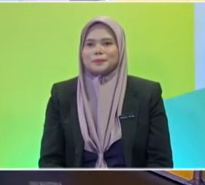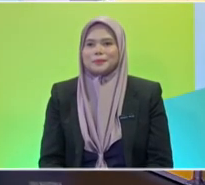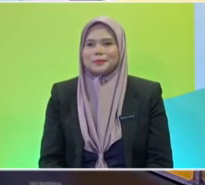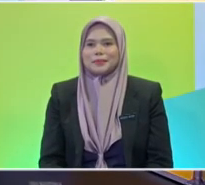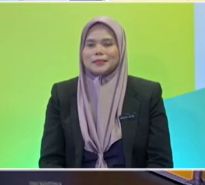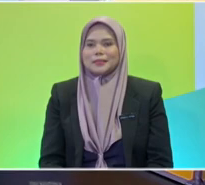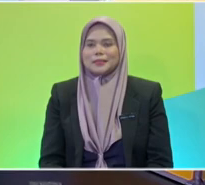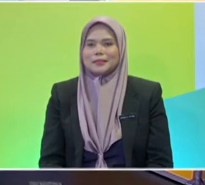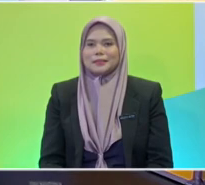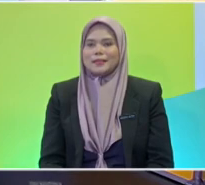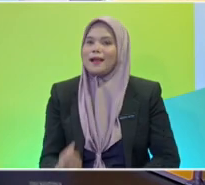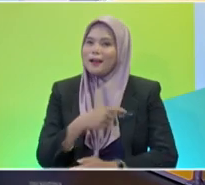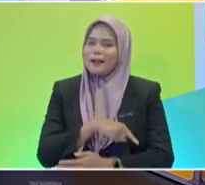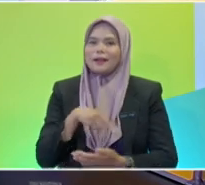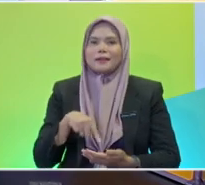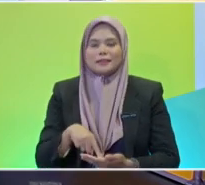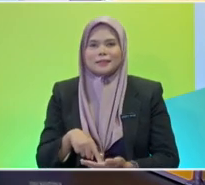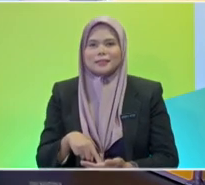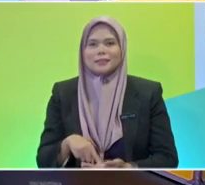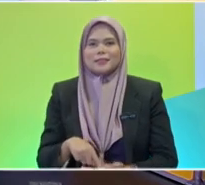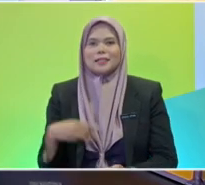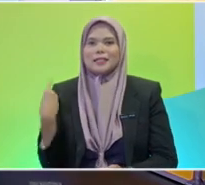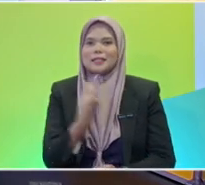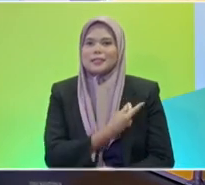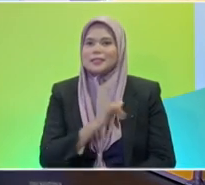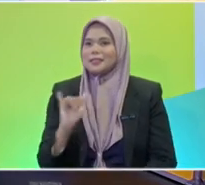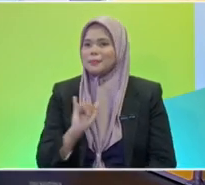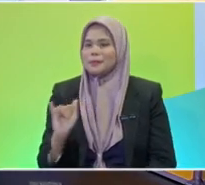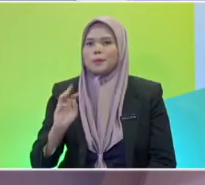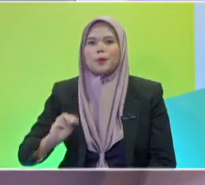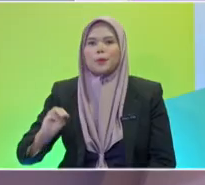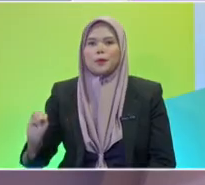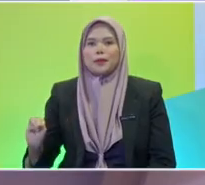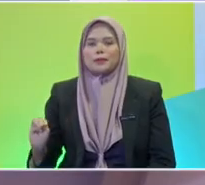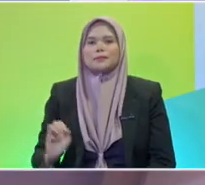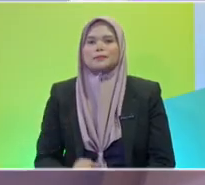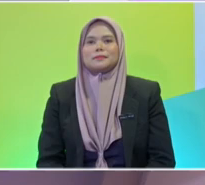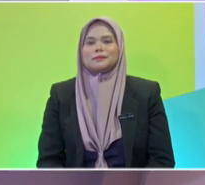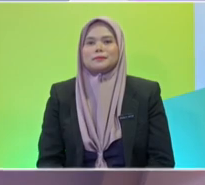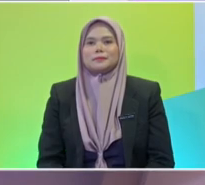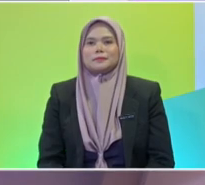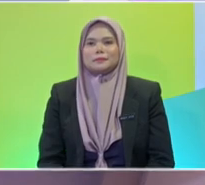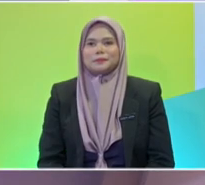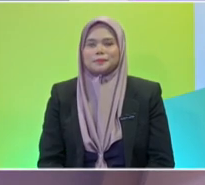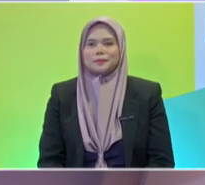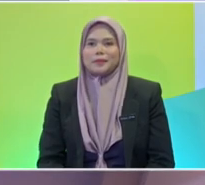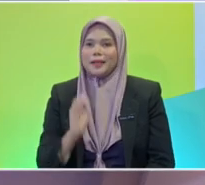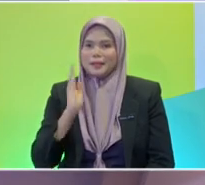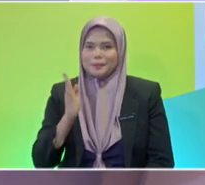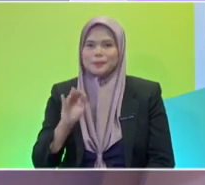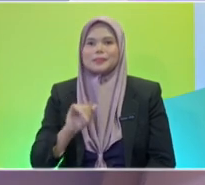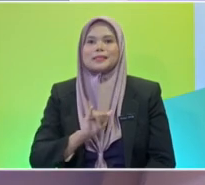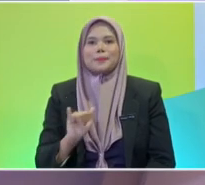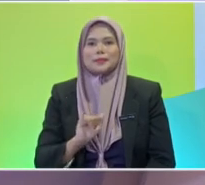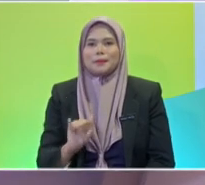hari ini Insya Allah kita bersama-sama dengan anak-anak murid kita di studio dan juga di rumah bahkan bersama-sama